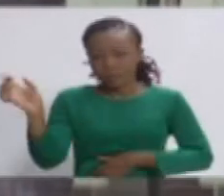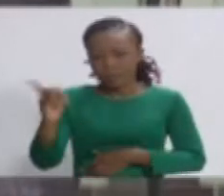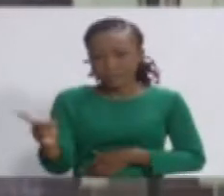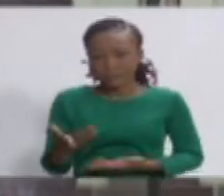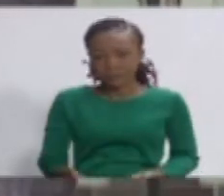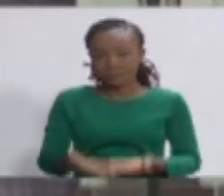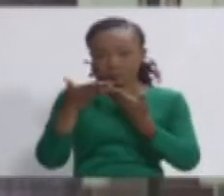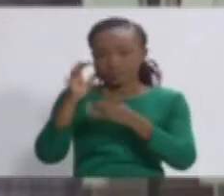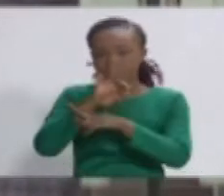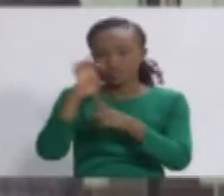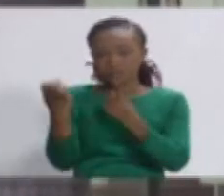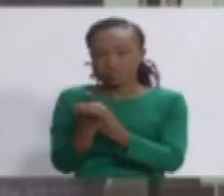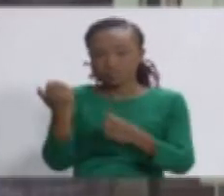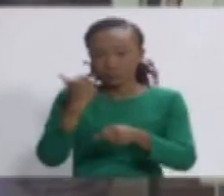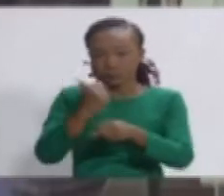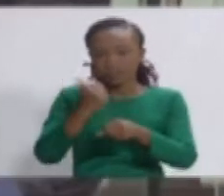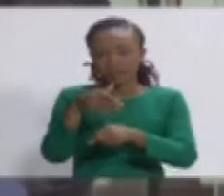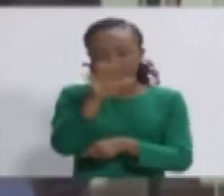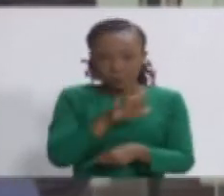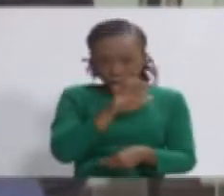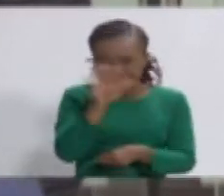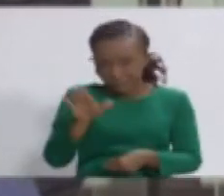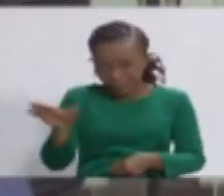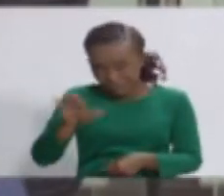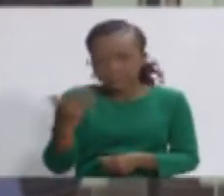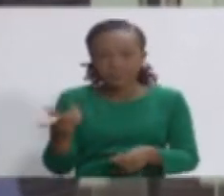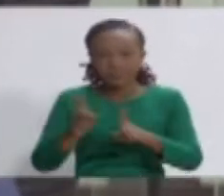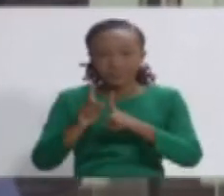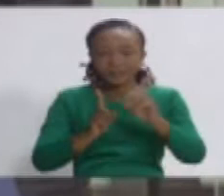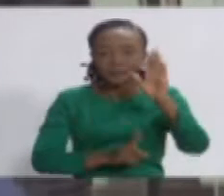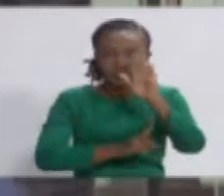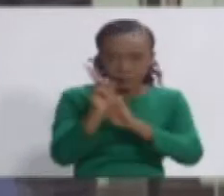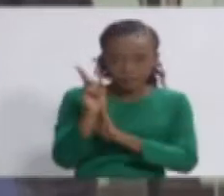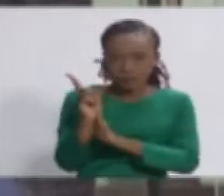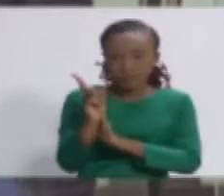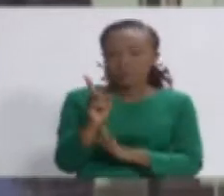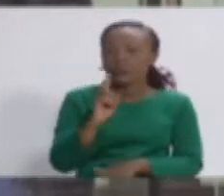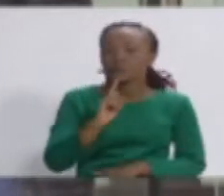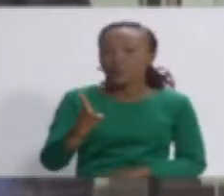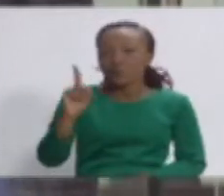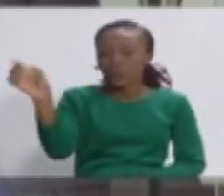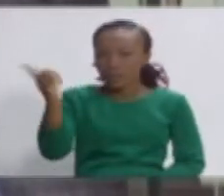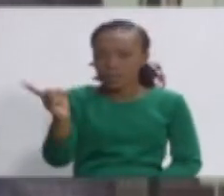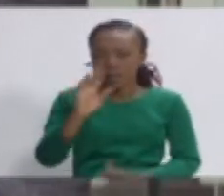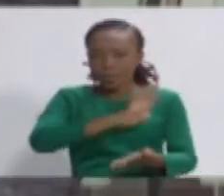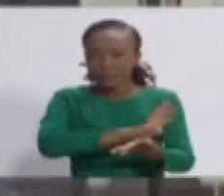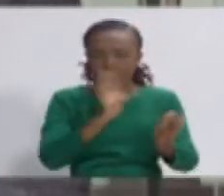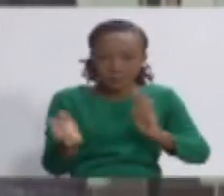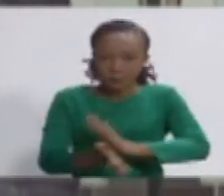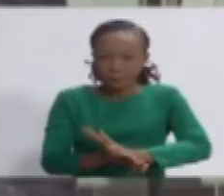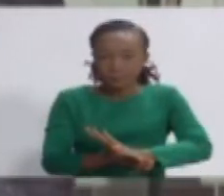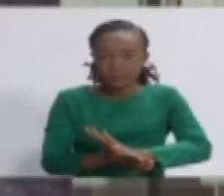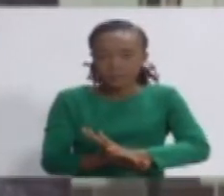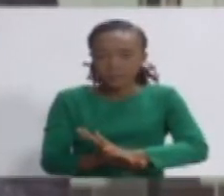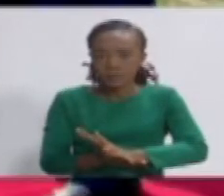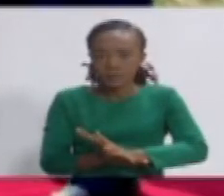environment, our working places, our infrastructure, so Nairobi becomes one of the